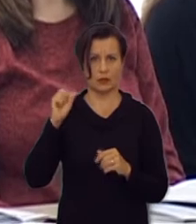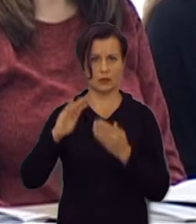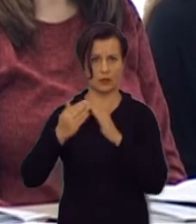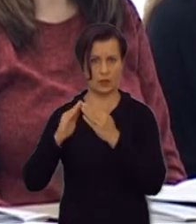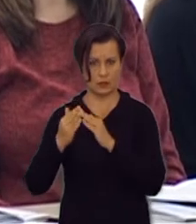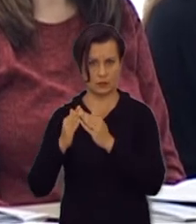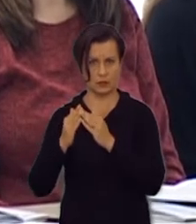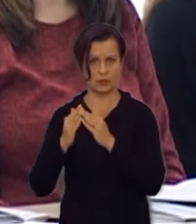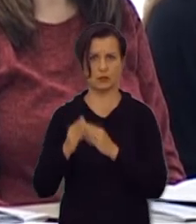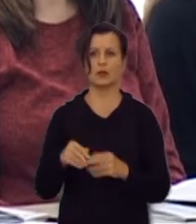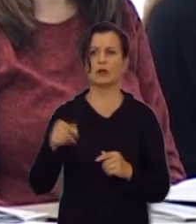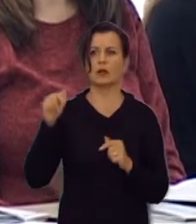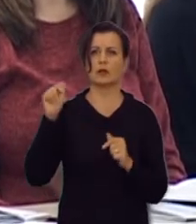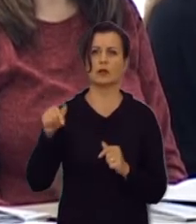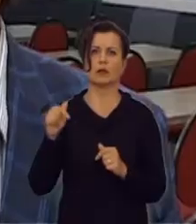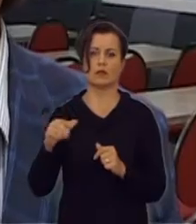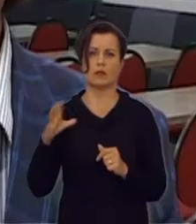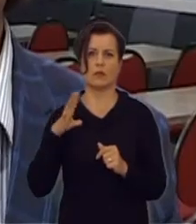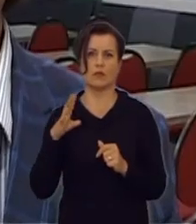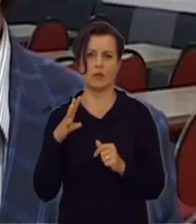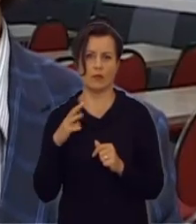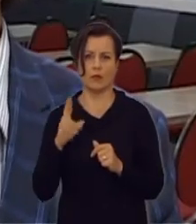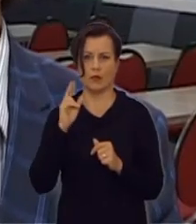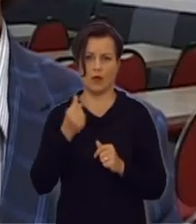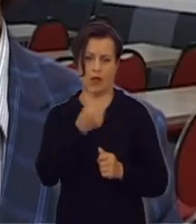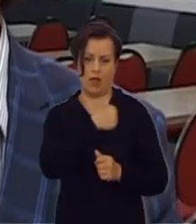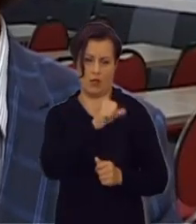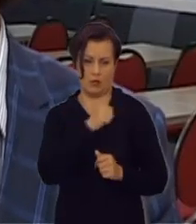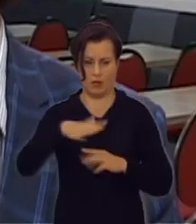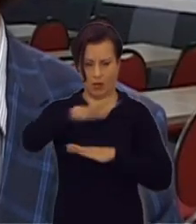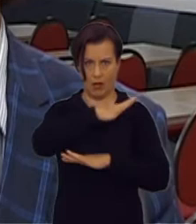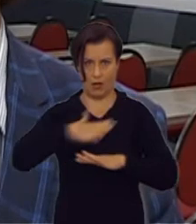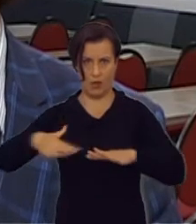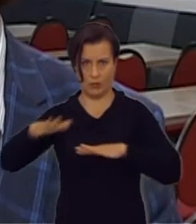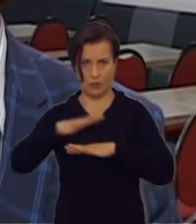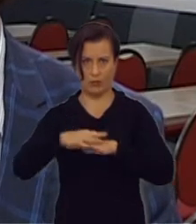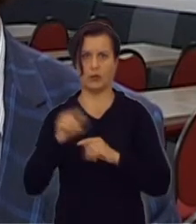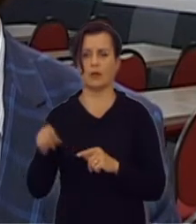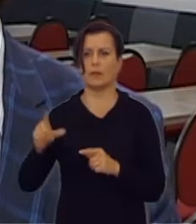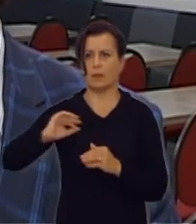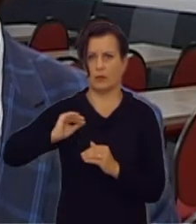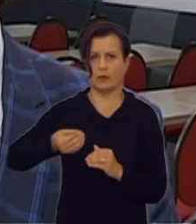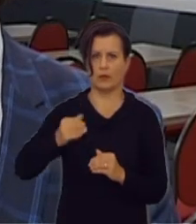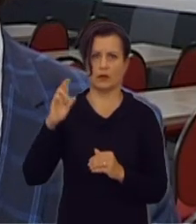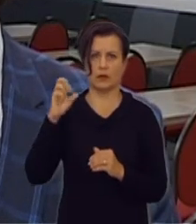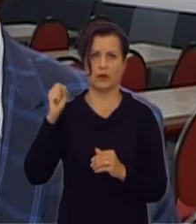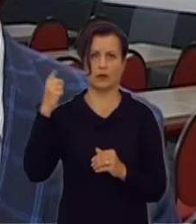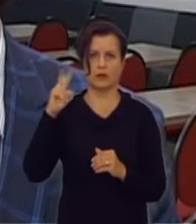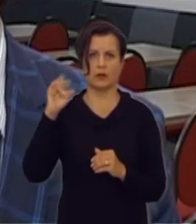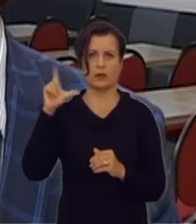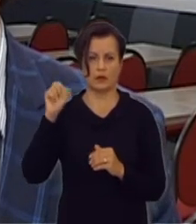iki 200 metų, buvome tokia protestantiška sala katalikiškoje aplinkoje, privatus kunigaikščių Radvilų